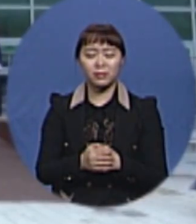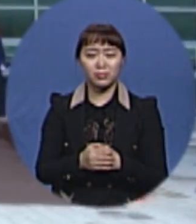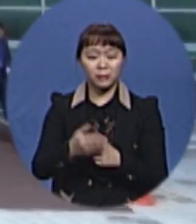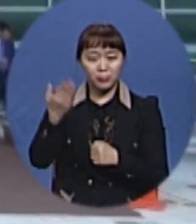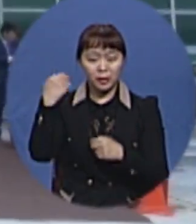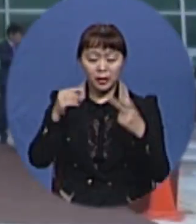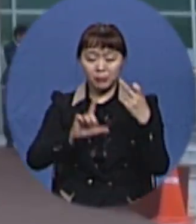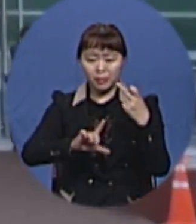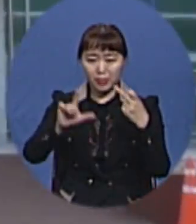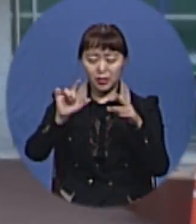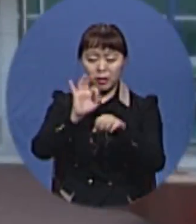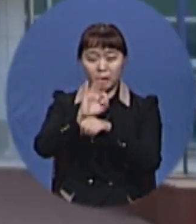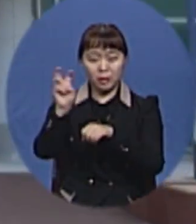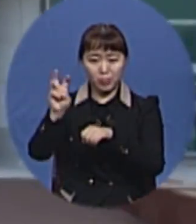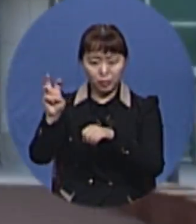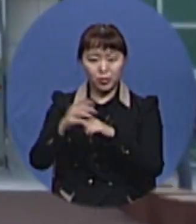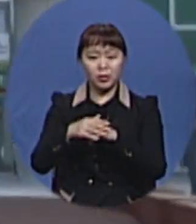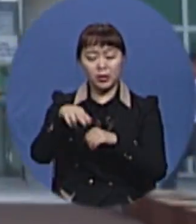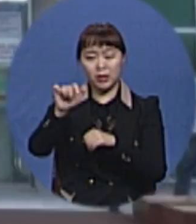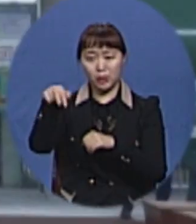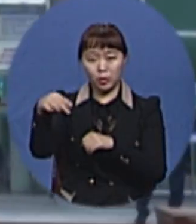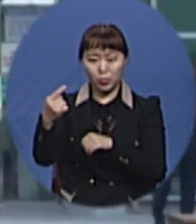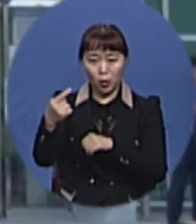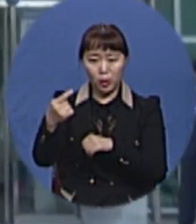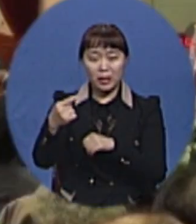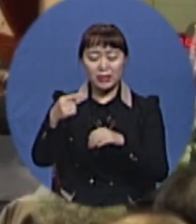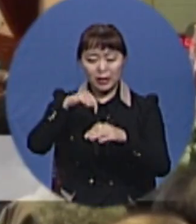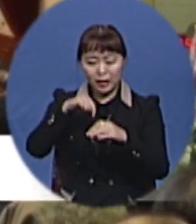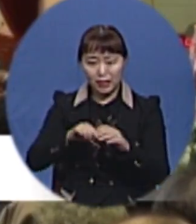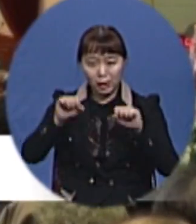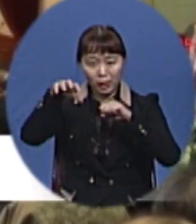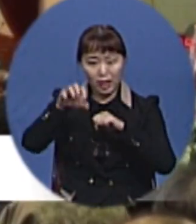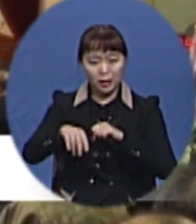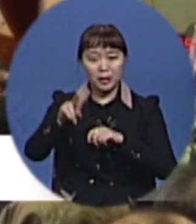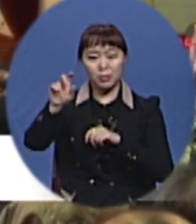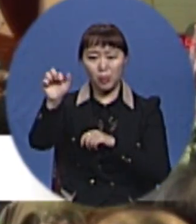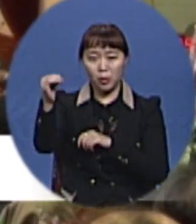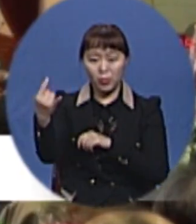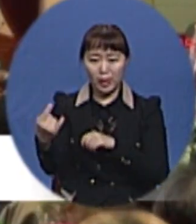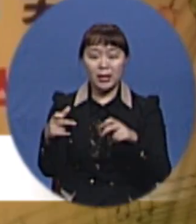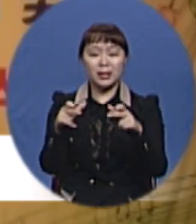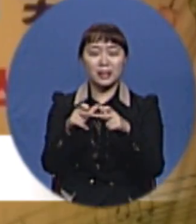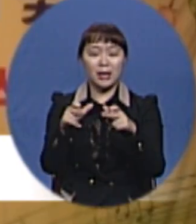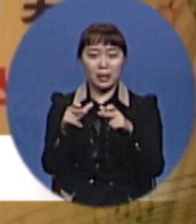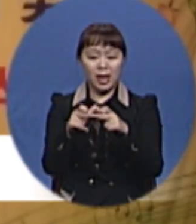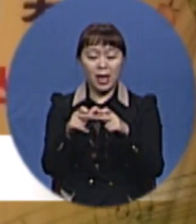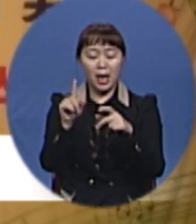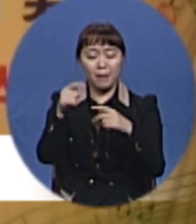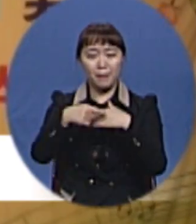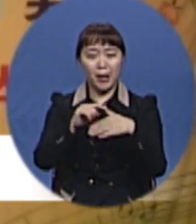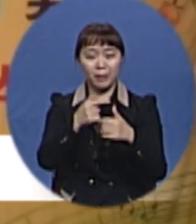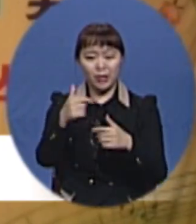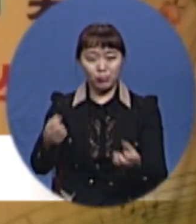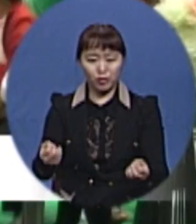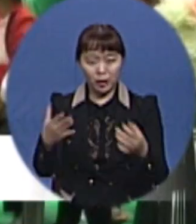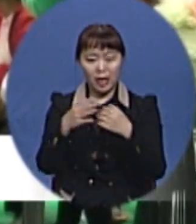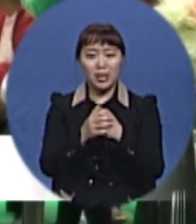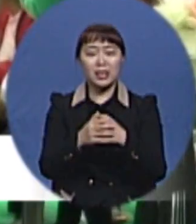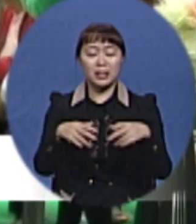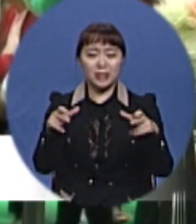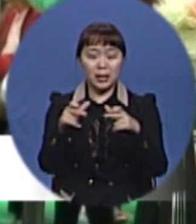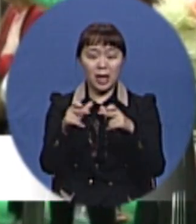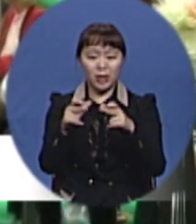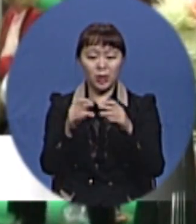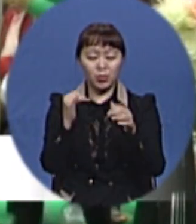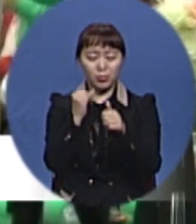지난 12일 10시 30분 진도군 실내체육관에서 제25회 전남 장애인 한마음 대축제 및 장애인 동거부부